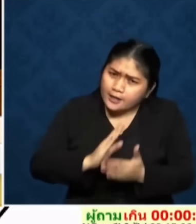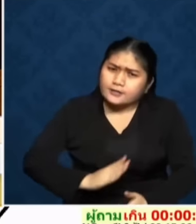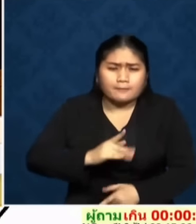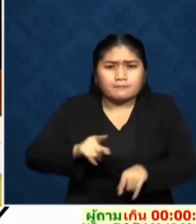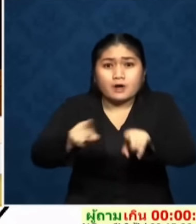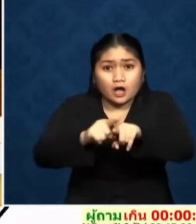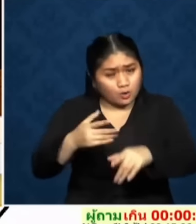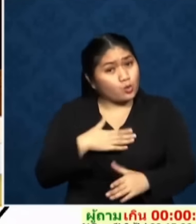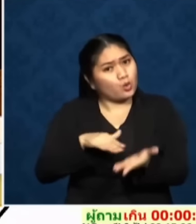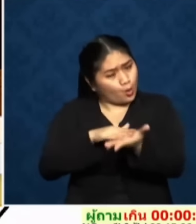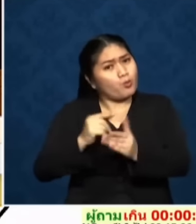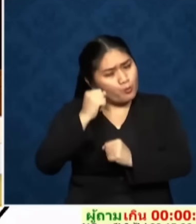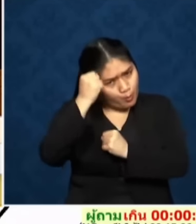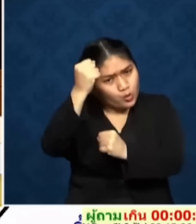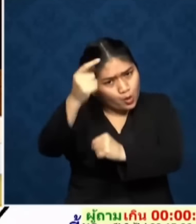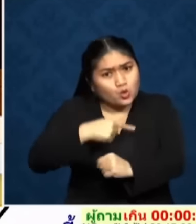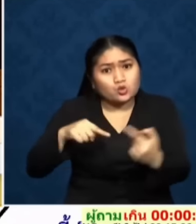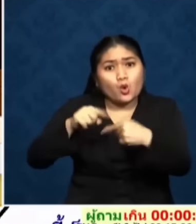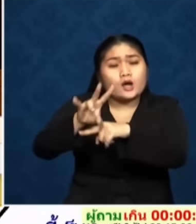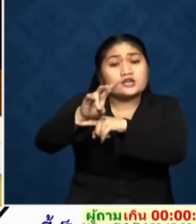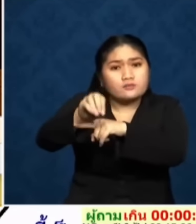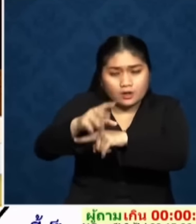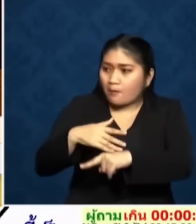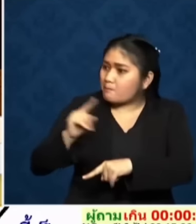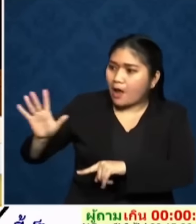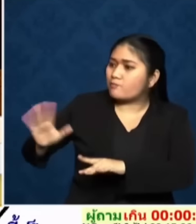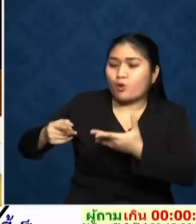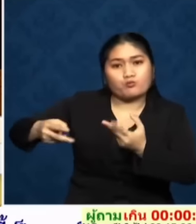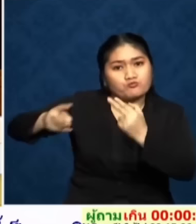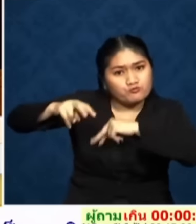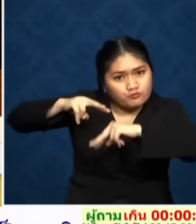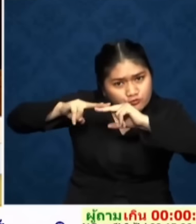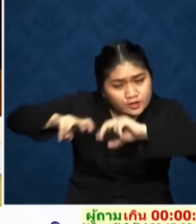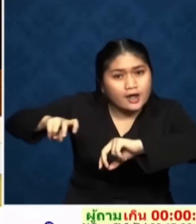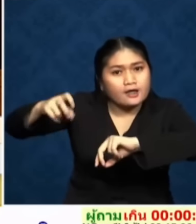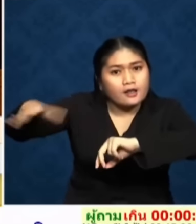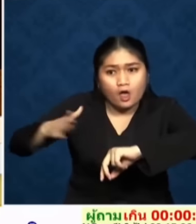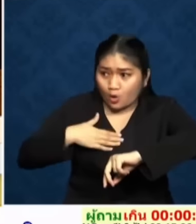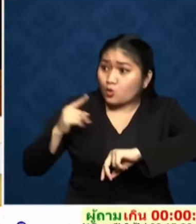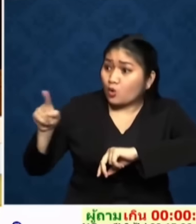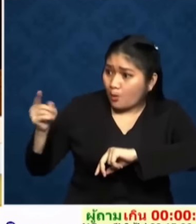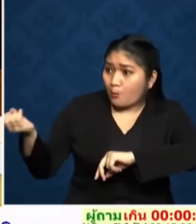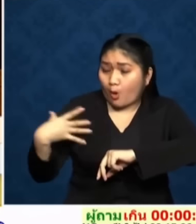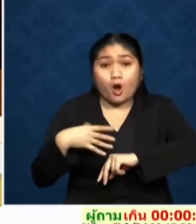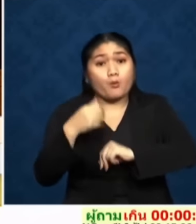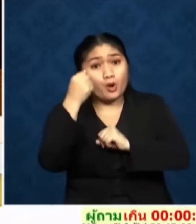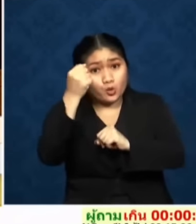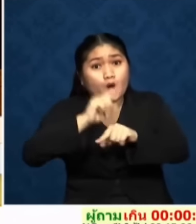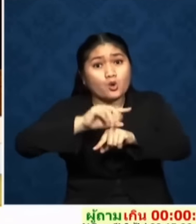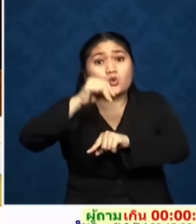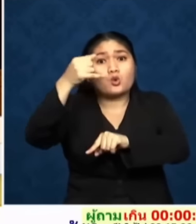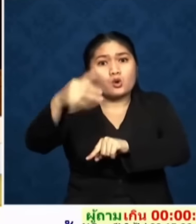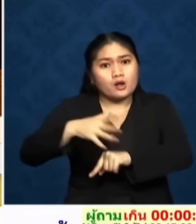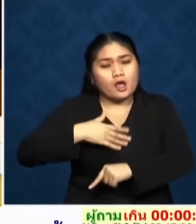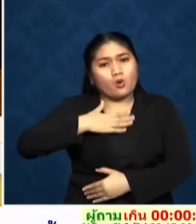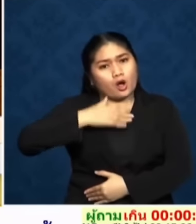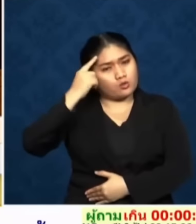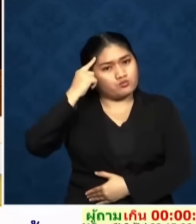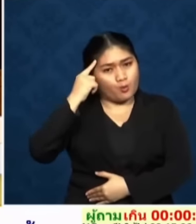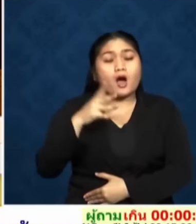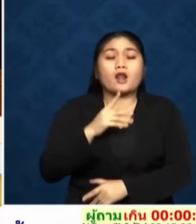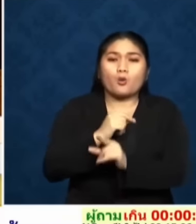ประท้วงอยู่ตามข้อ71 ผมวินิจฉัยแล้วนะครับว่าท่านประท้วงถูกแล้วแต่ผมขอตามที่ท่านขอ1นาทีซึ่งเ